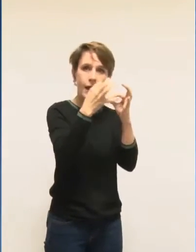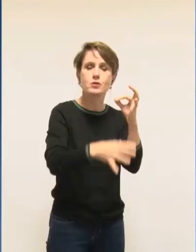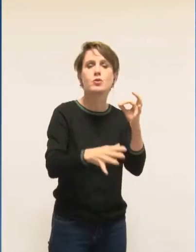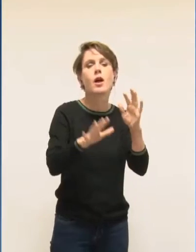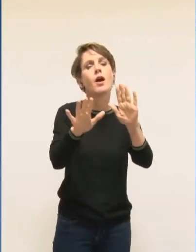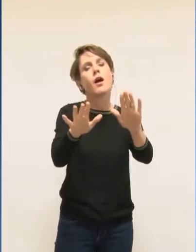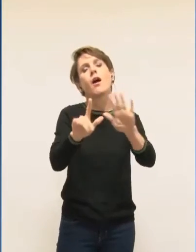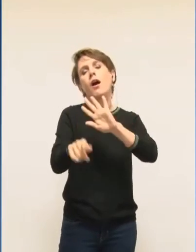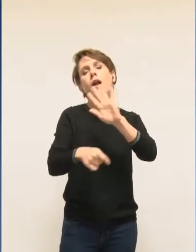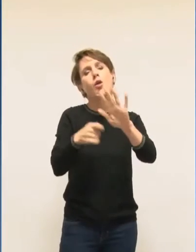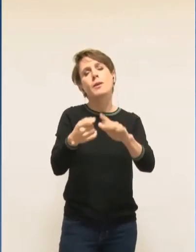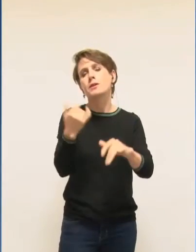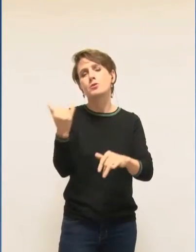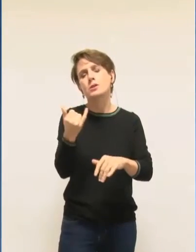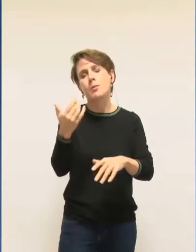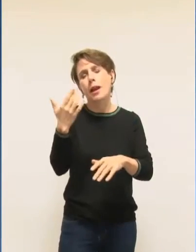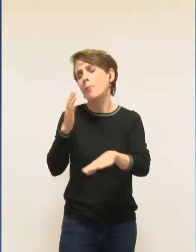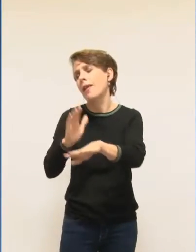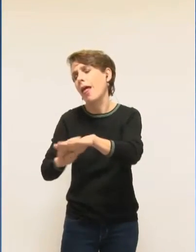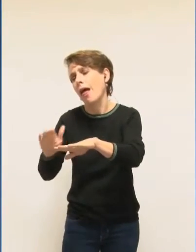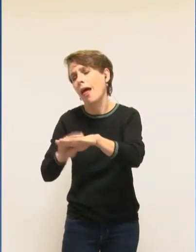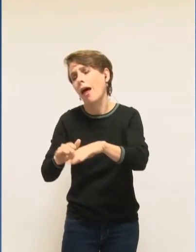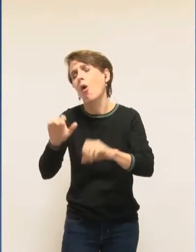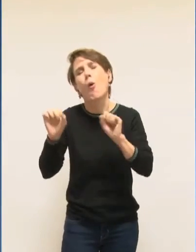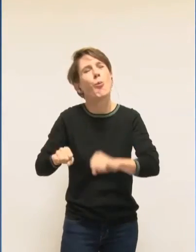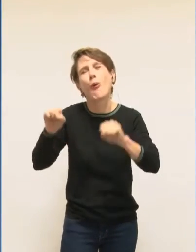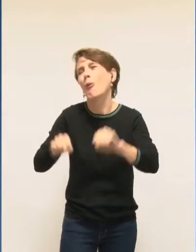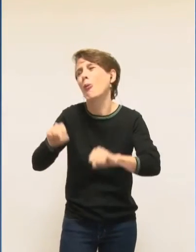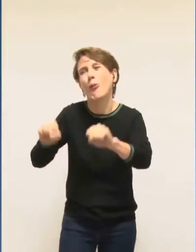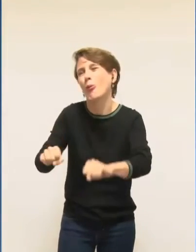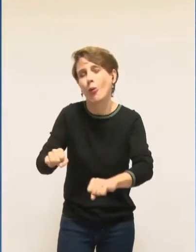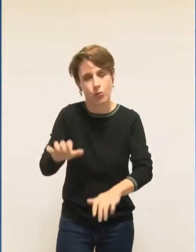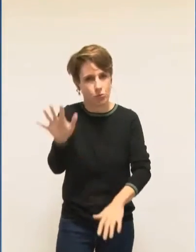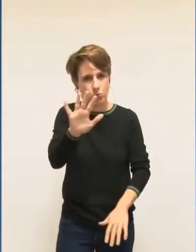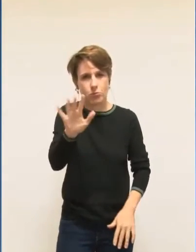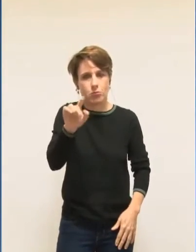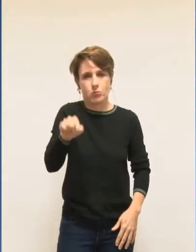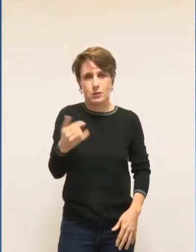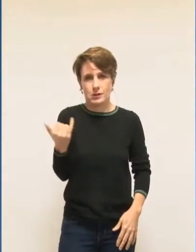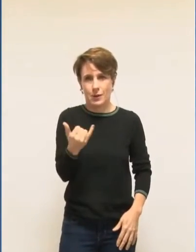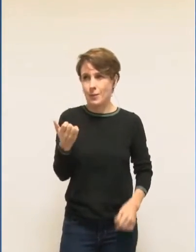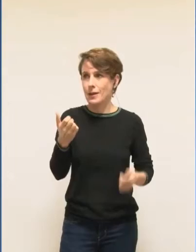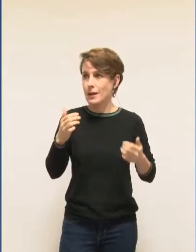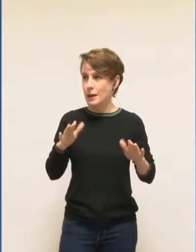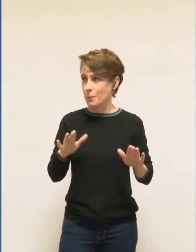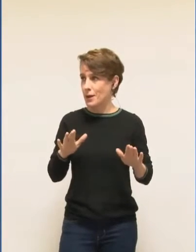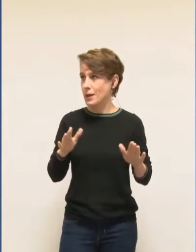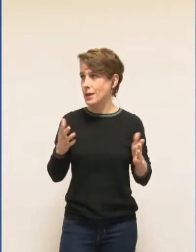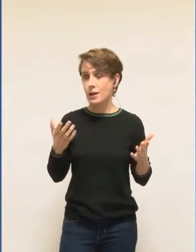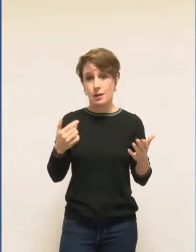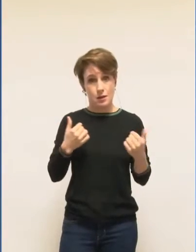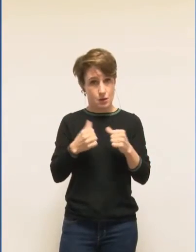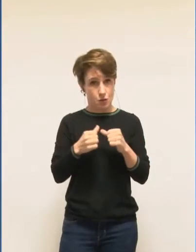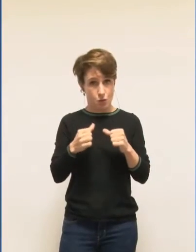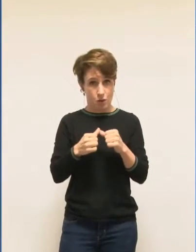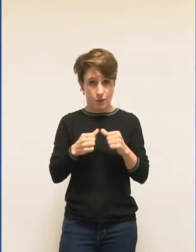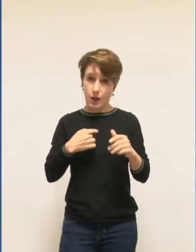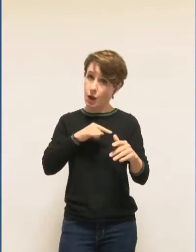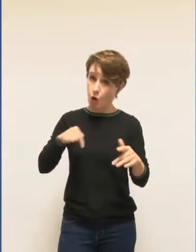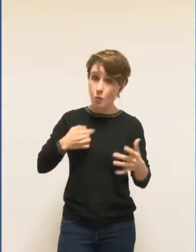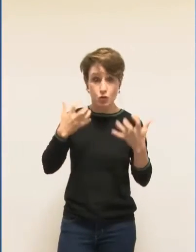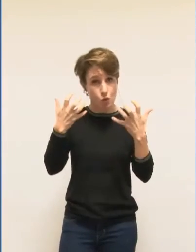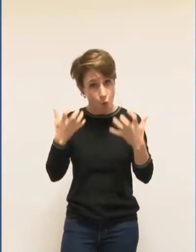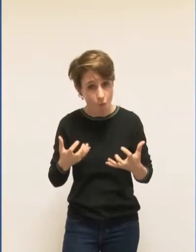pure où voilà, Yaka, Faucon, Faudrait, etc. Mais nous attendons forcément plus d'affirmations sur